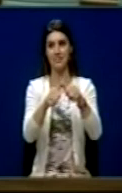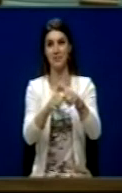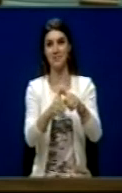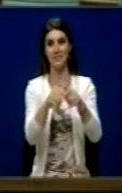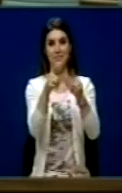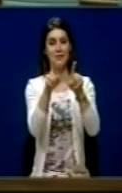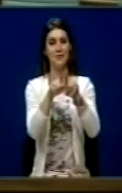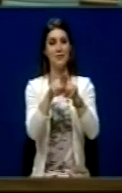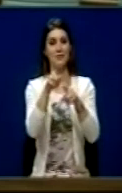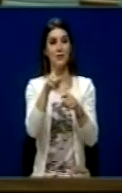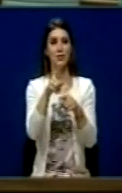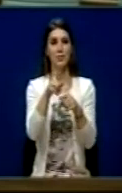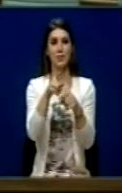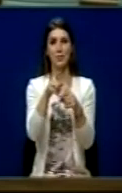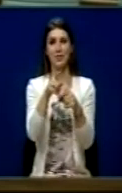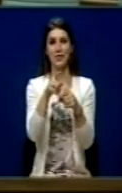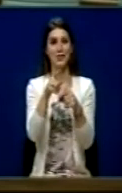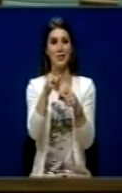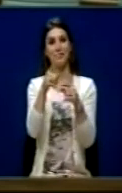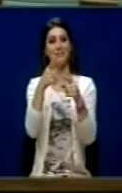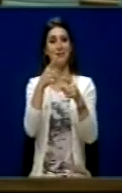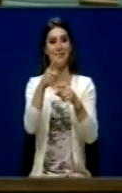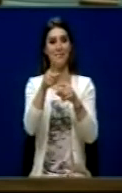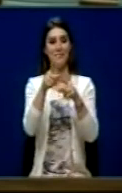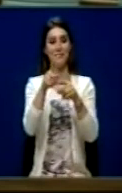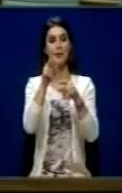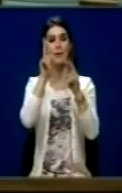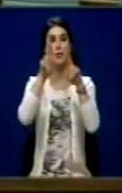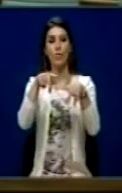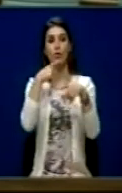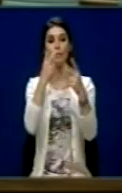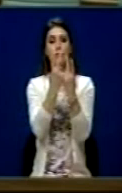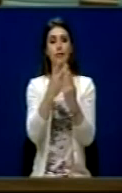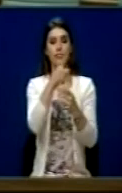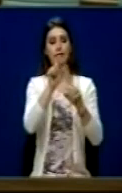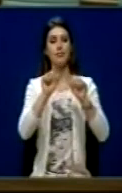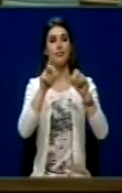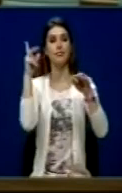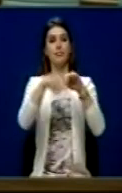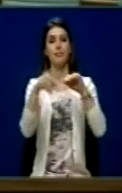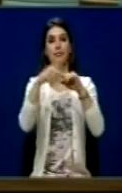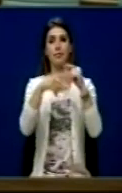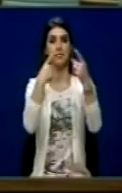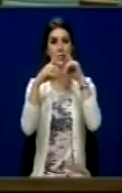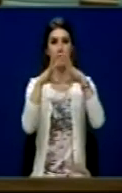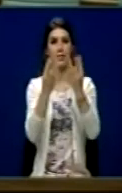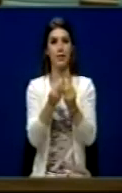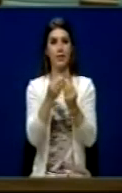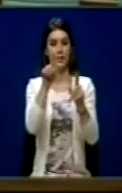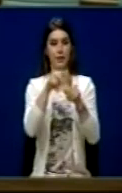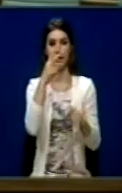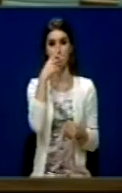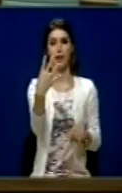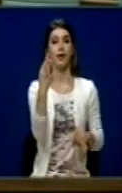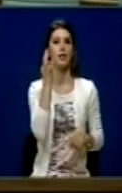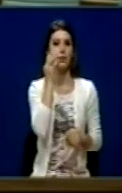në mënyrë që e dhe të filloj të ndërshoj qasën që e kohënda e shqiptarët, por këtë nuk e mënfarë. Edhe që është të aty, për në në ndërshoj në në mërë të trektarëme të. E kemi pa për ato 40 detë